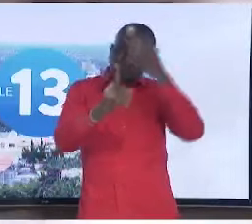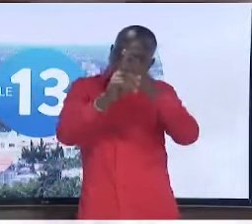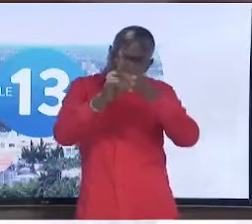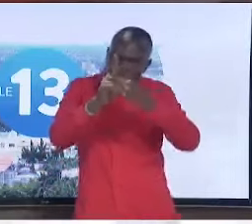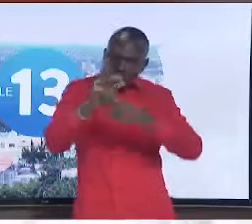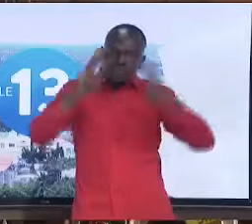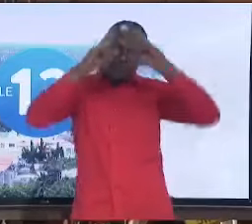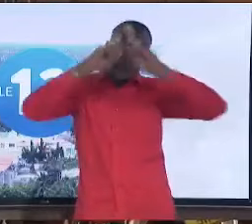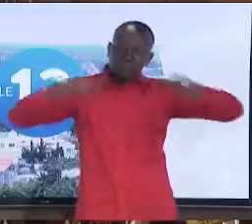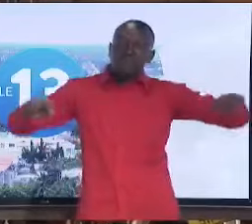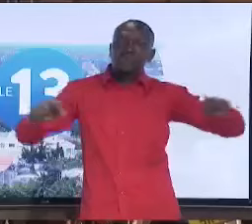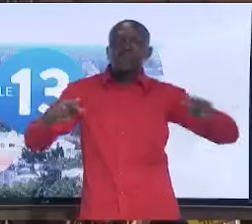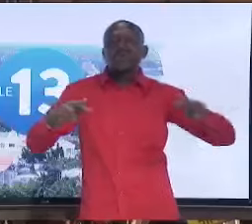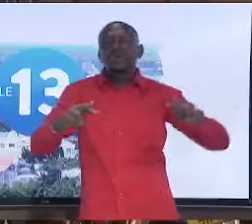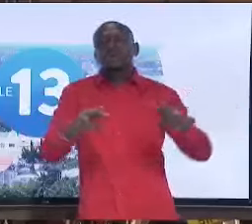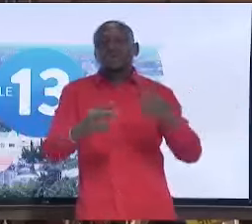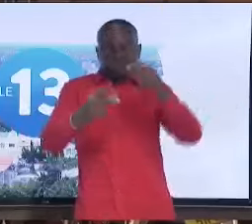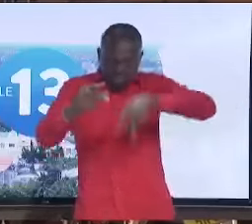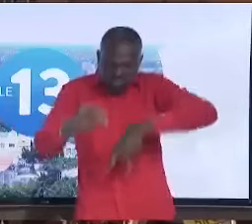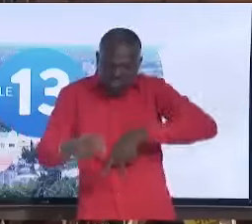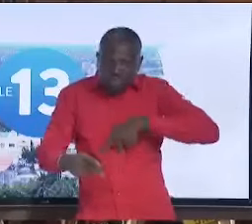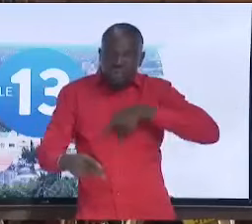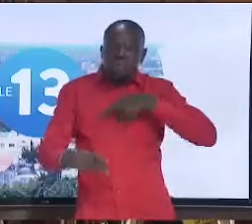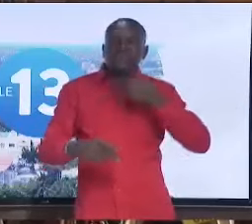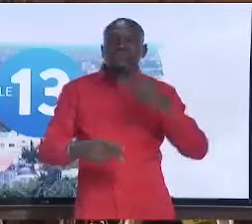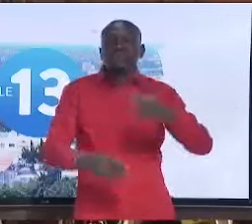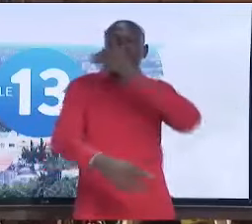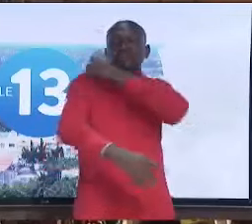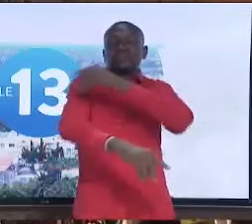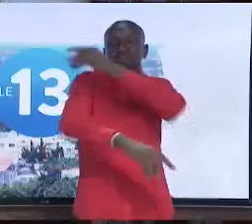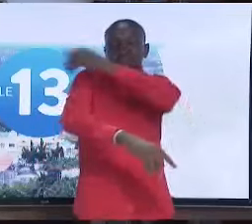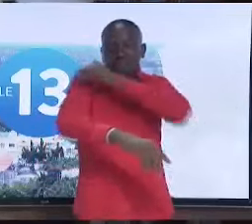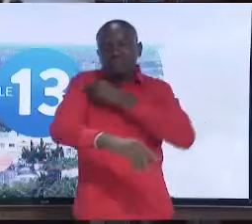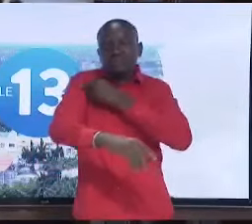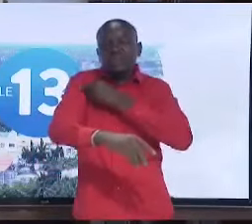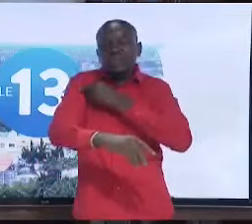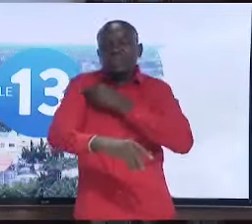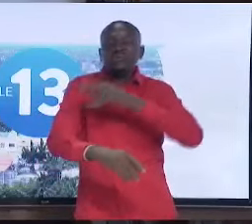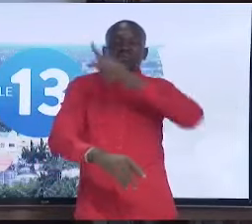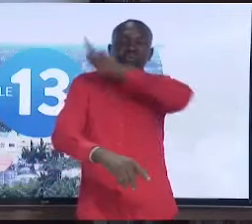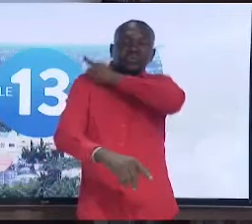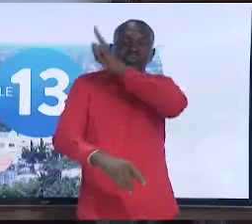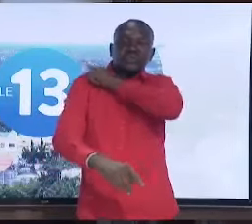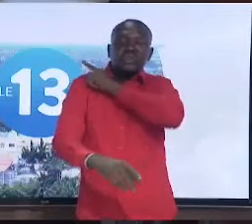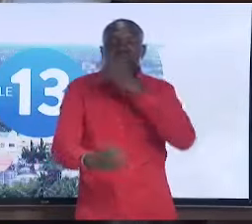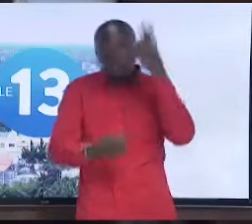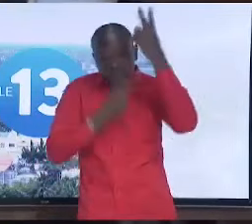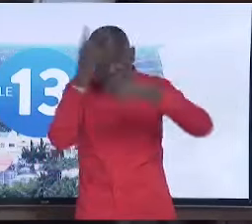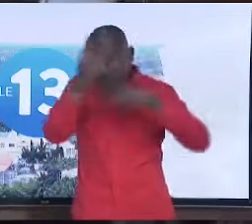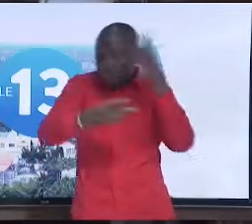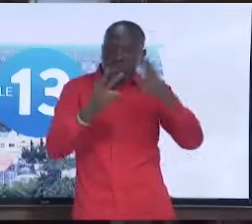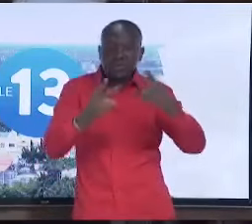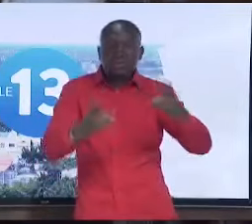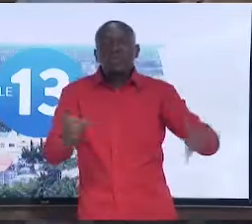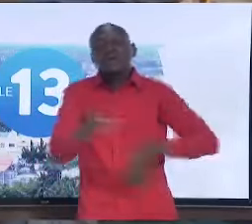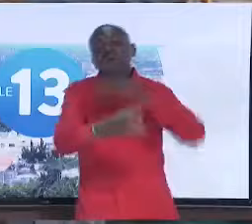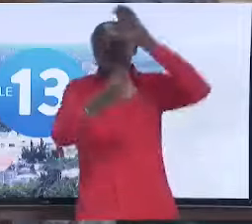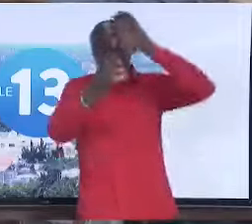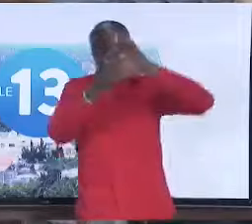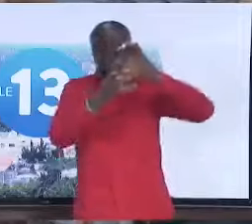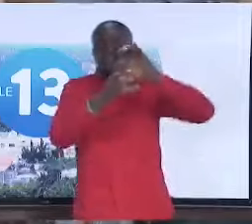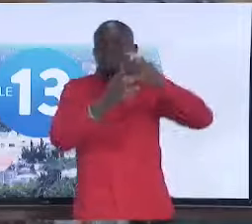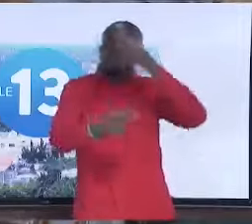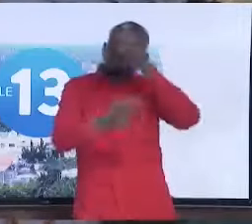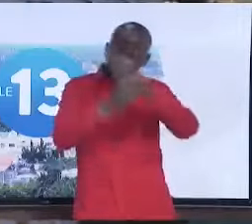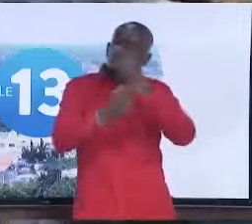rural. Et en marge de cette campagne, le docteur Jean-Claude Kargougou est allé toucher du doigt les conditions de travail et de